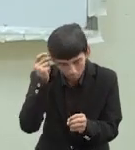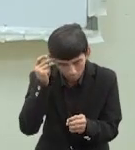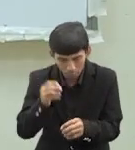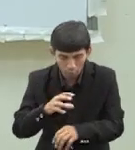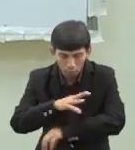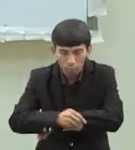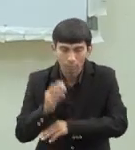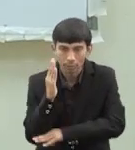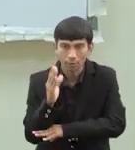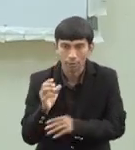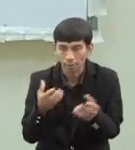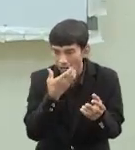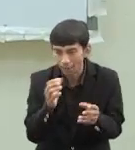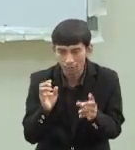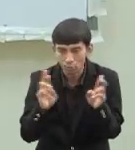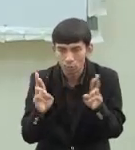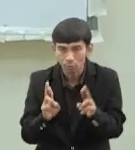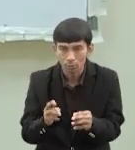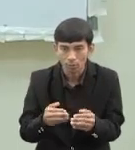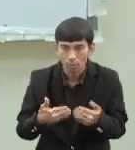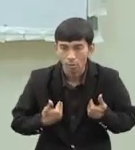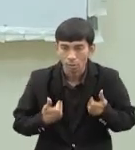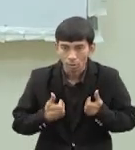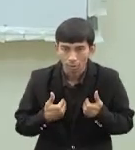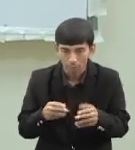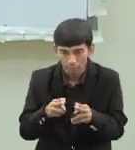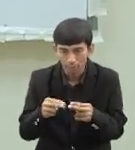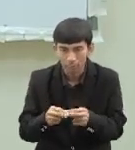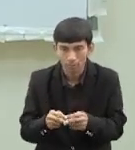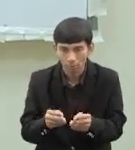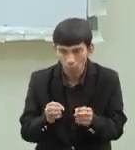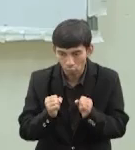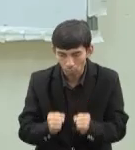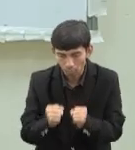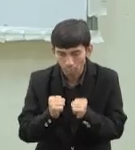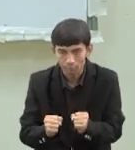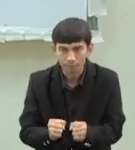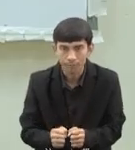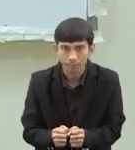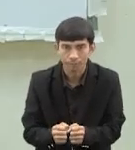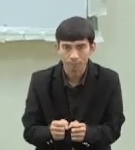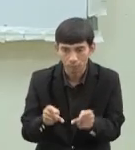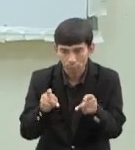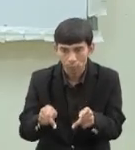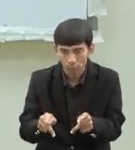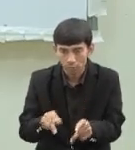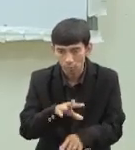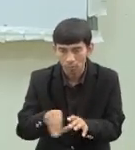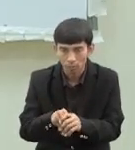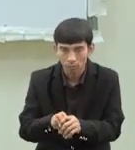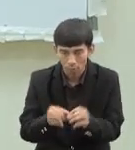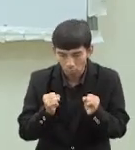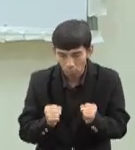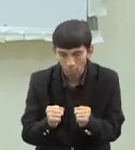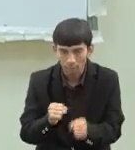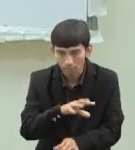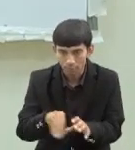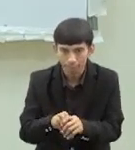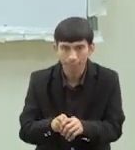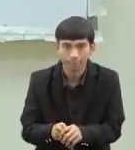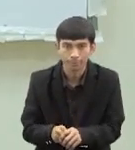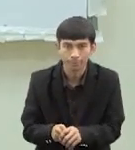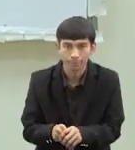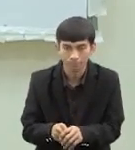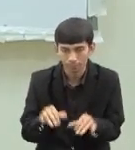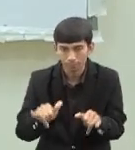nghĩa. Tuốt nơi hạt lăng có bụi bìa. Mô nụ cực cực khỉa prăng tiền ọ.